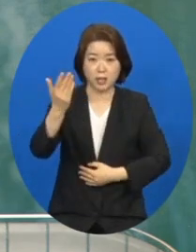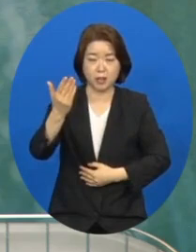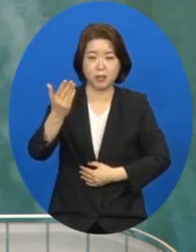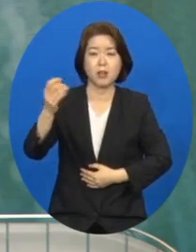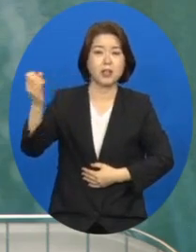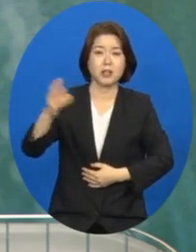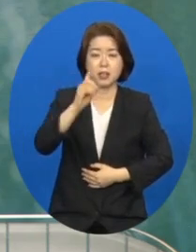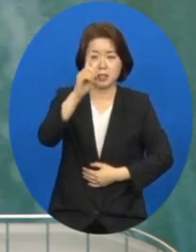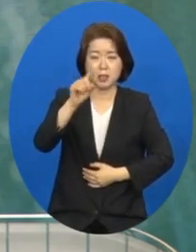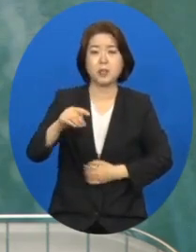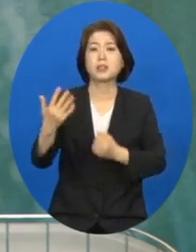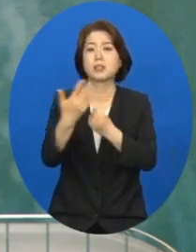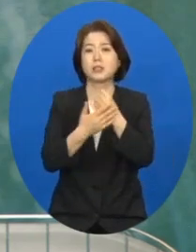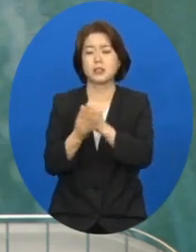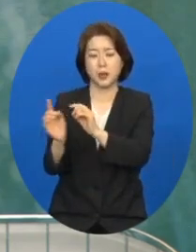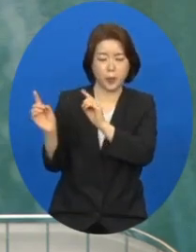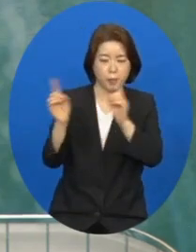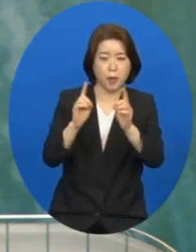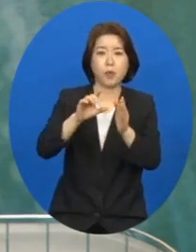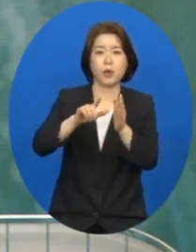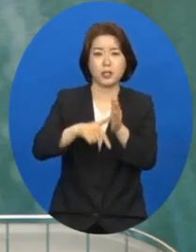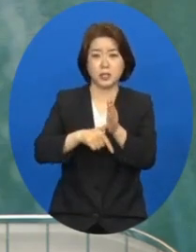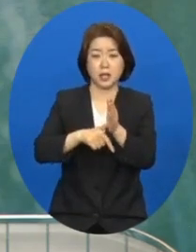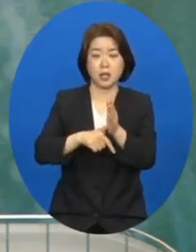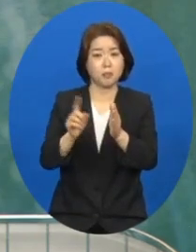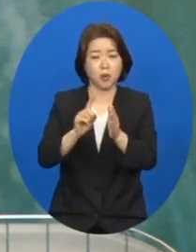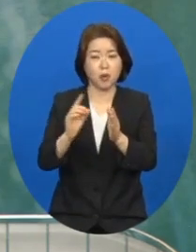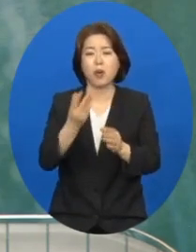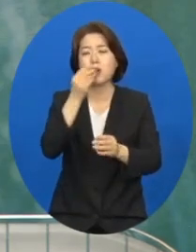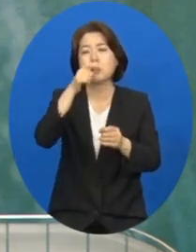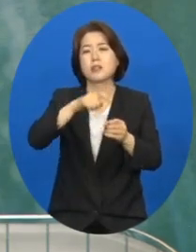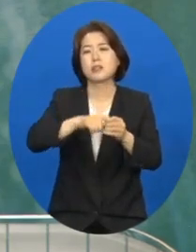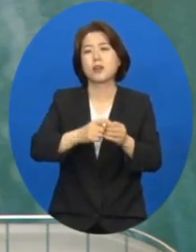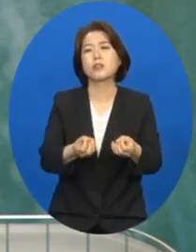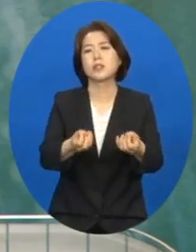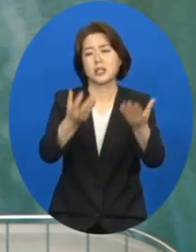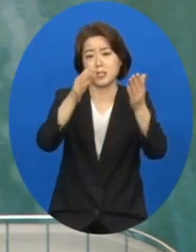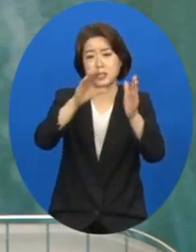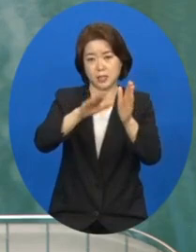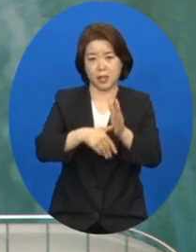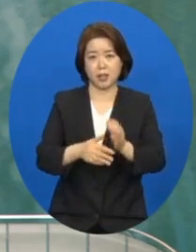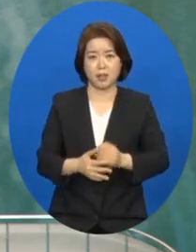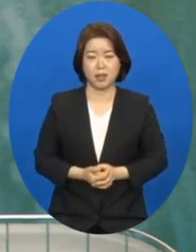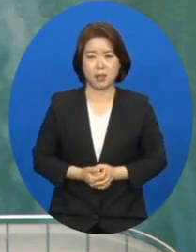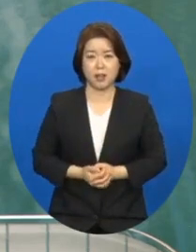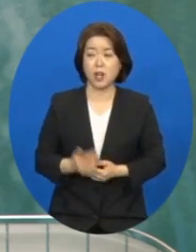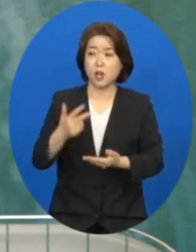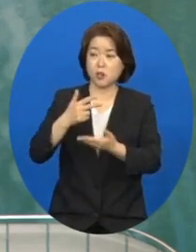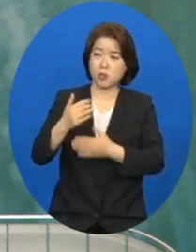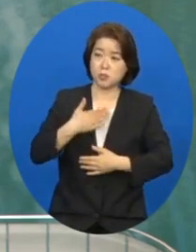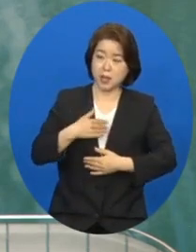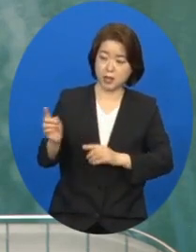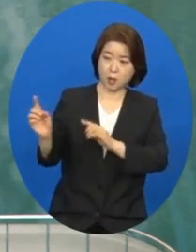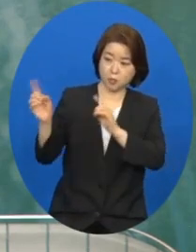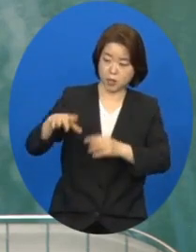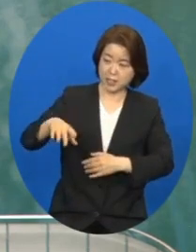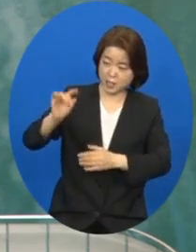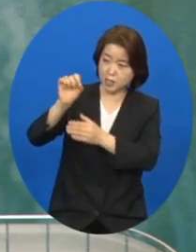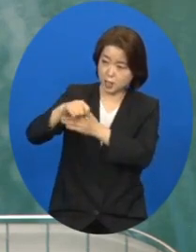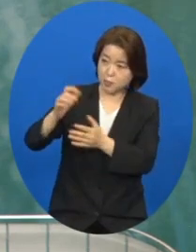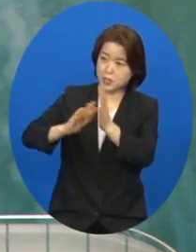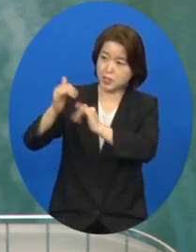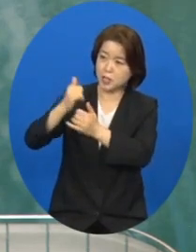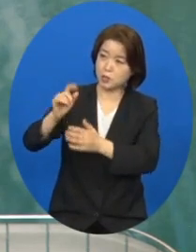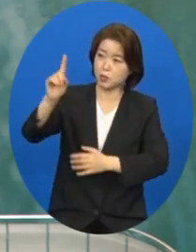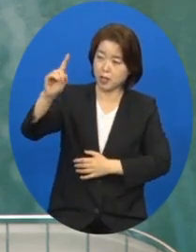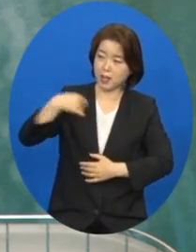그 은혜를 회복하는 시간이 성찬입니다. 주님, 제가 부활의 첫 열매이신 예수님과 하나가